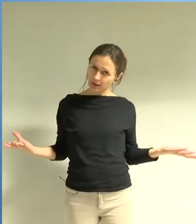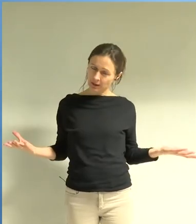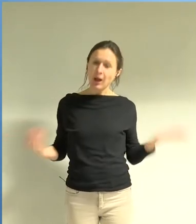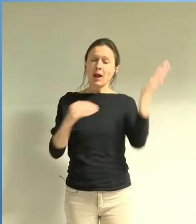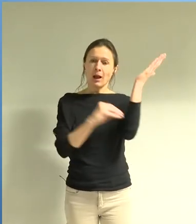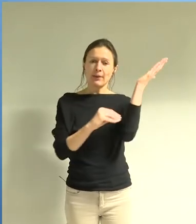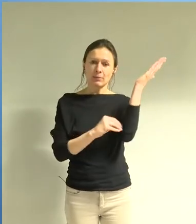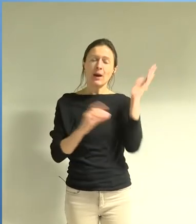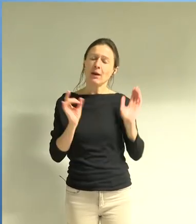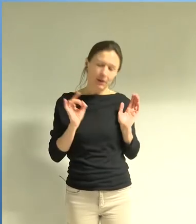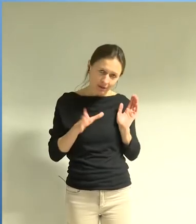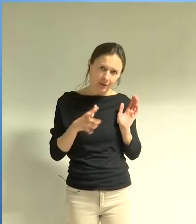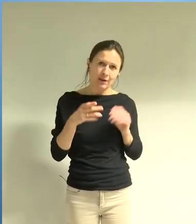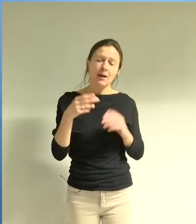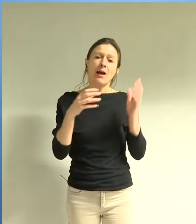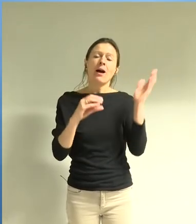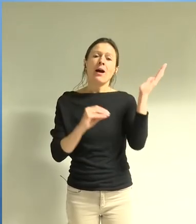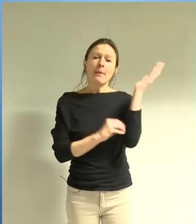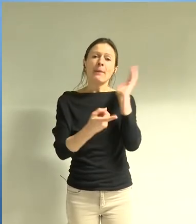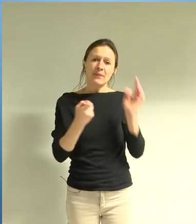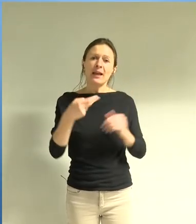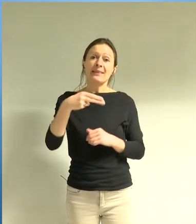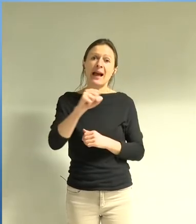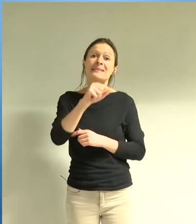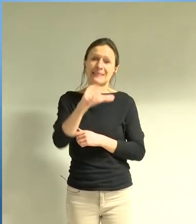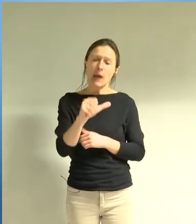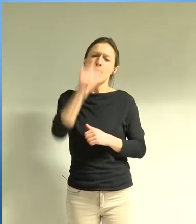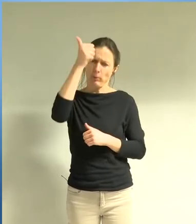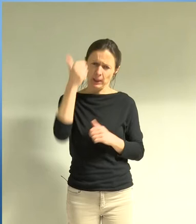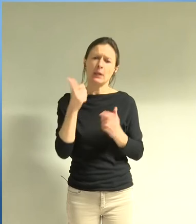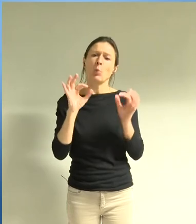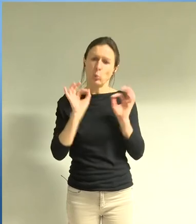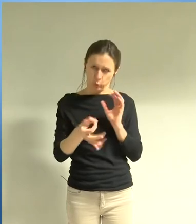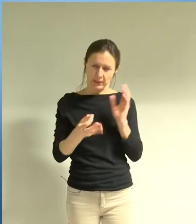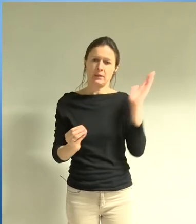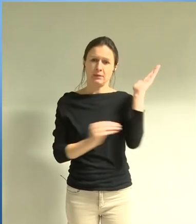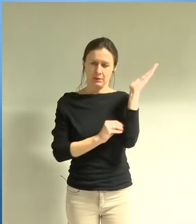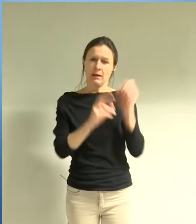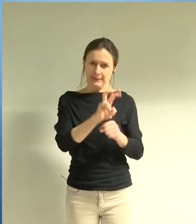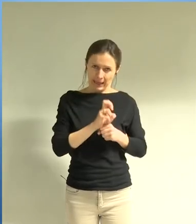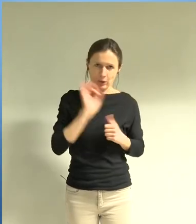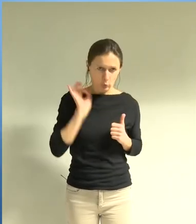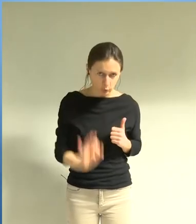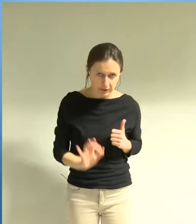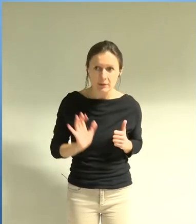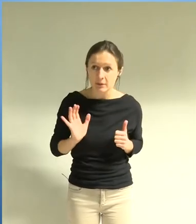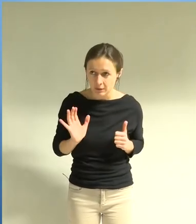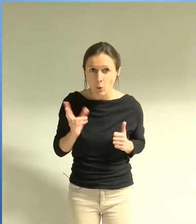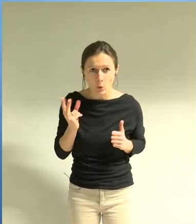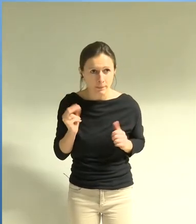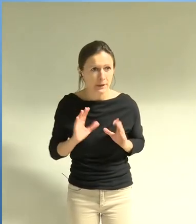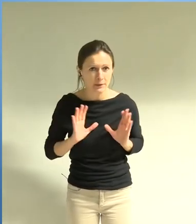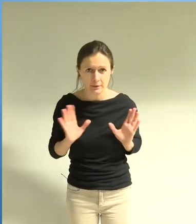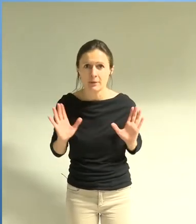celui de nasa avec madame sénat tiempo est passée tout va bien ok on y va